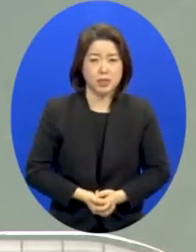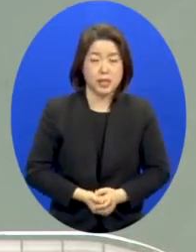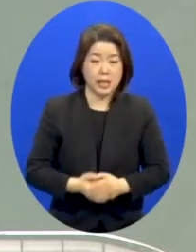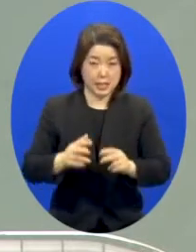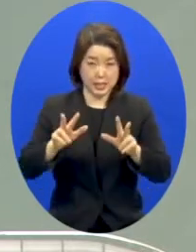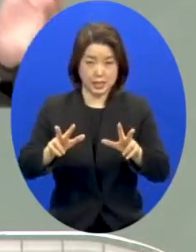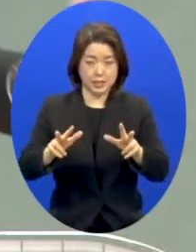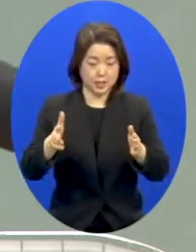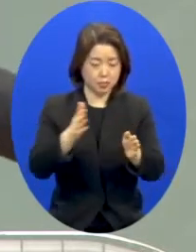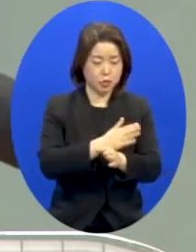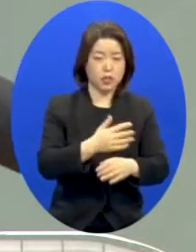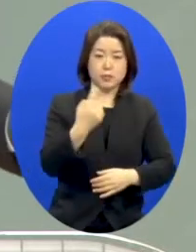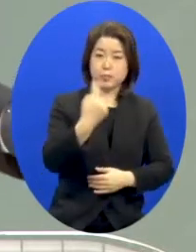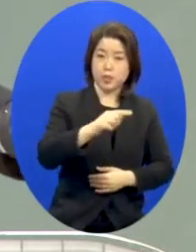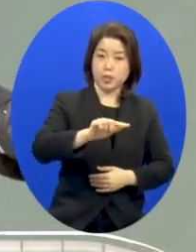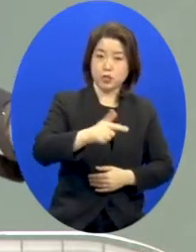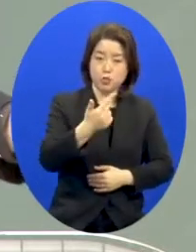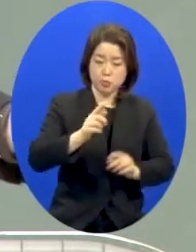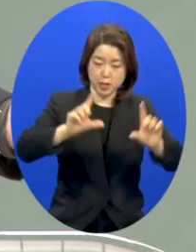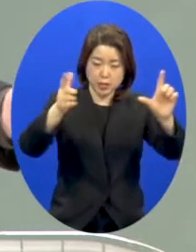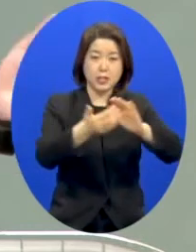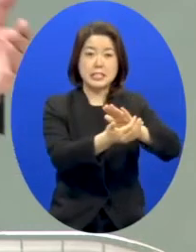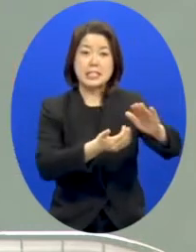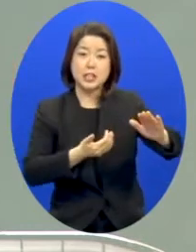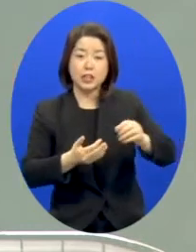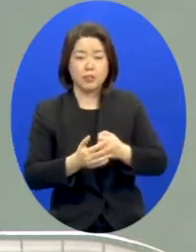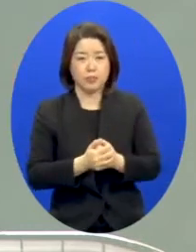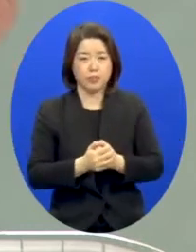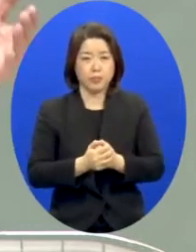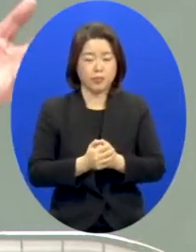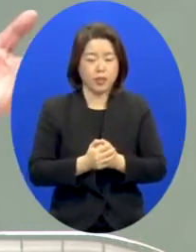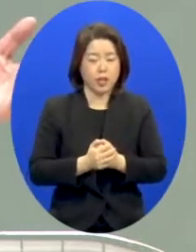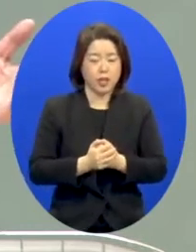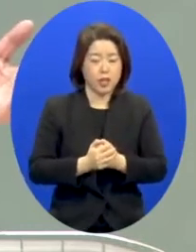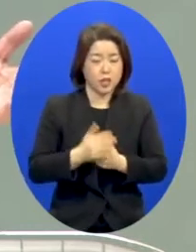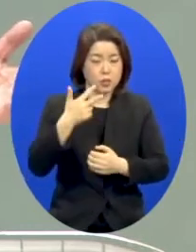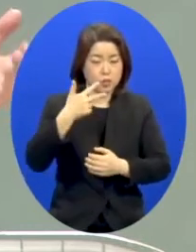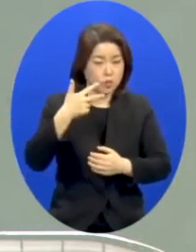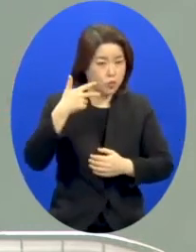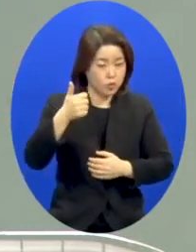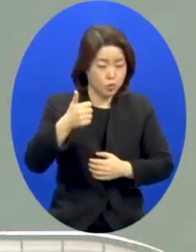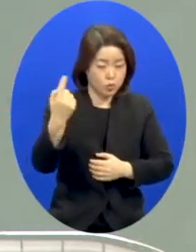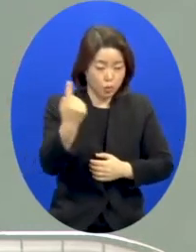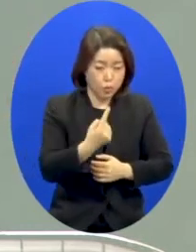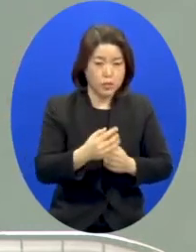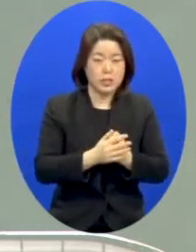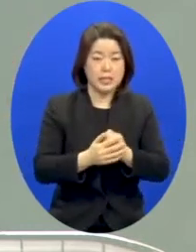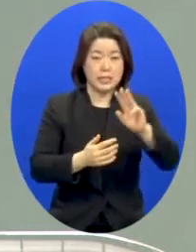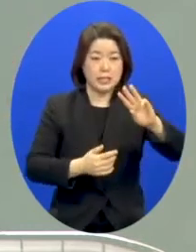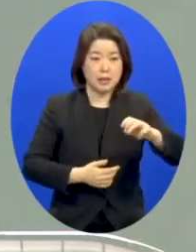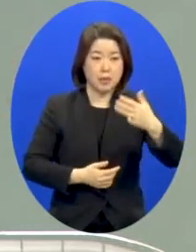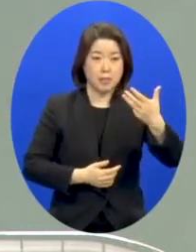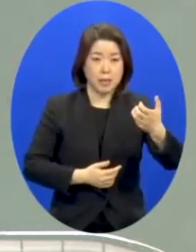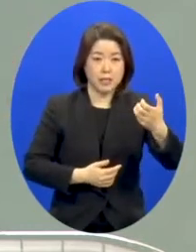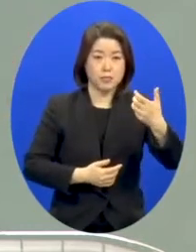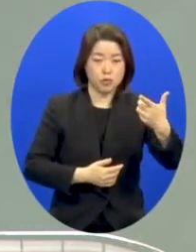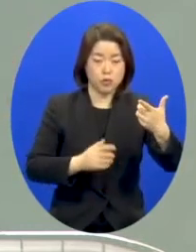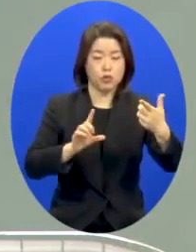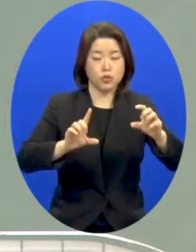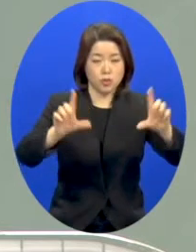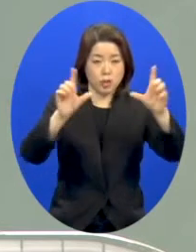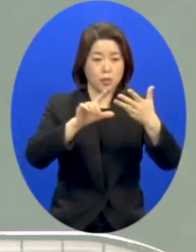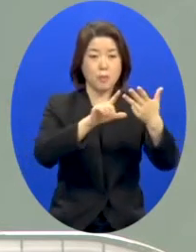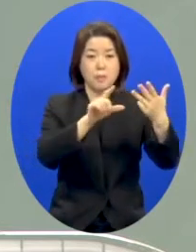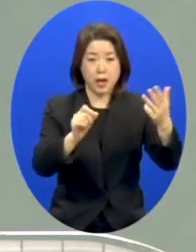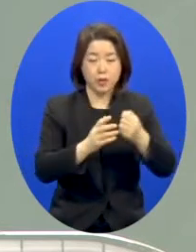지금부터 천 6백 년 전이야 주우 386 년 파르 어 것이라고